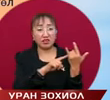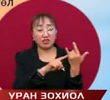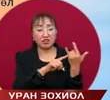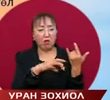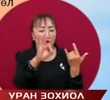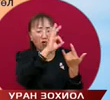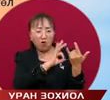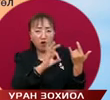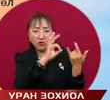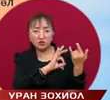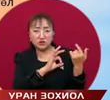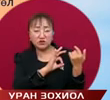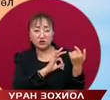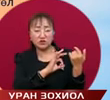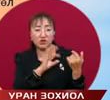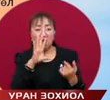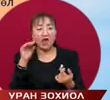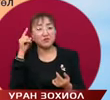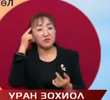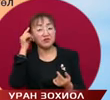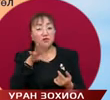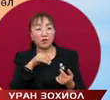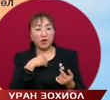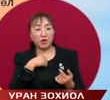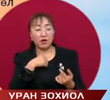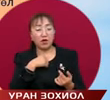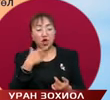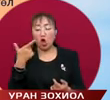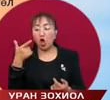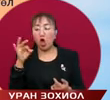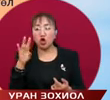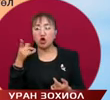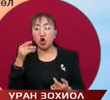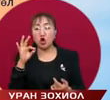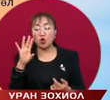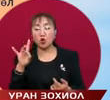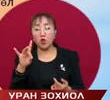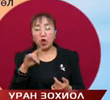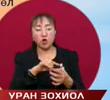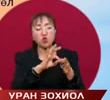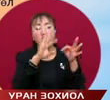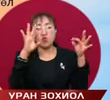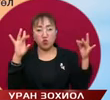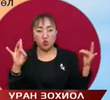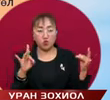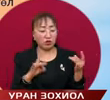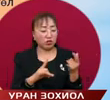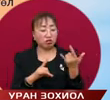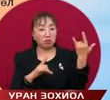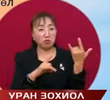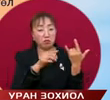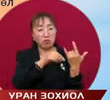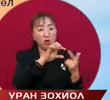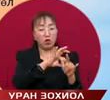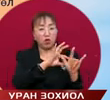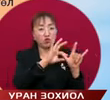хонгоргоо тис өөрөө төлөлчихсөн ус зөөж явна. Зуднаар алга болсон хэмээн тоомжргүй хэлсэн тийм ээ. За энэ